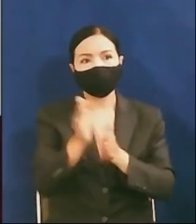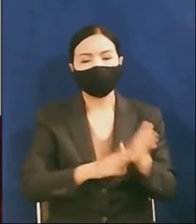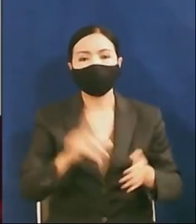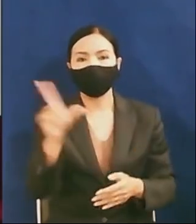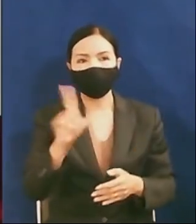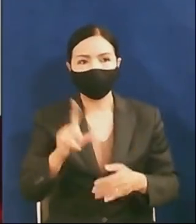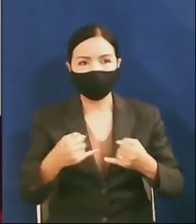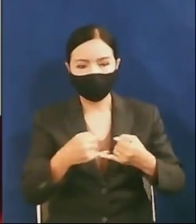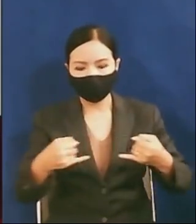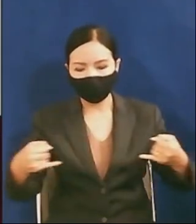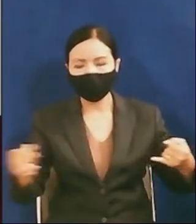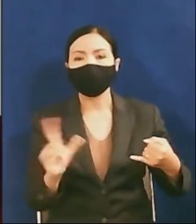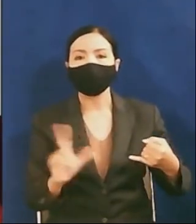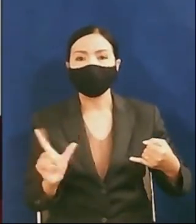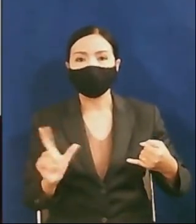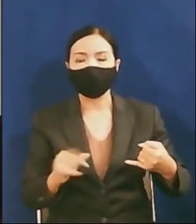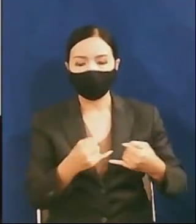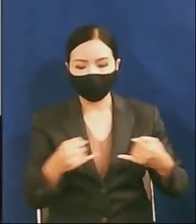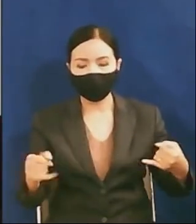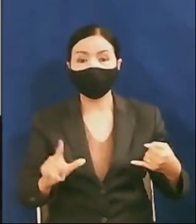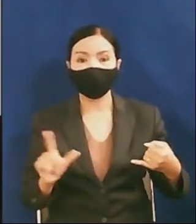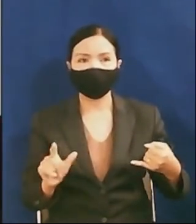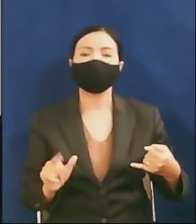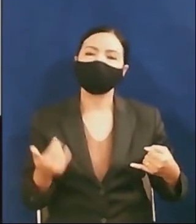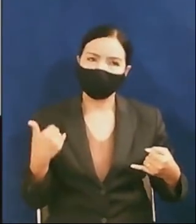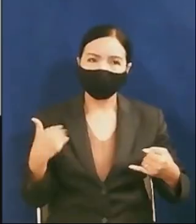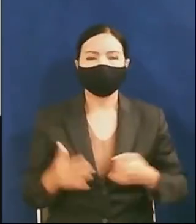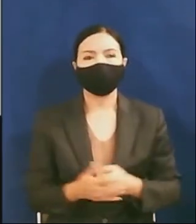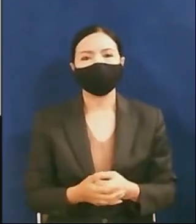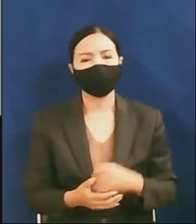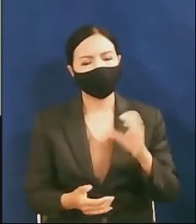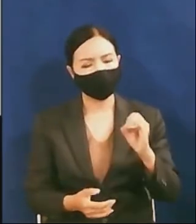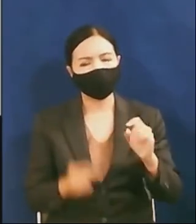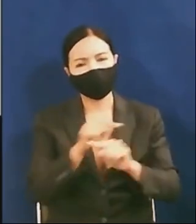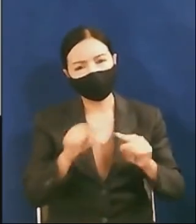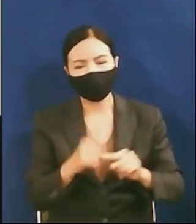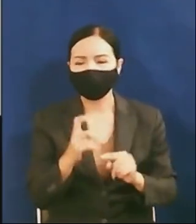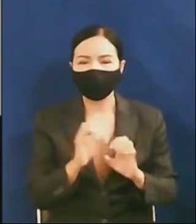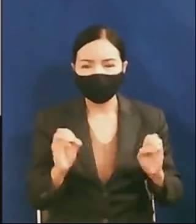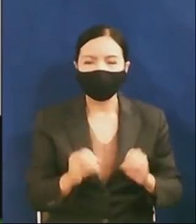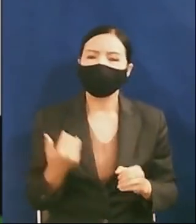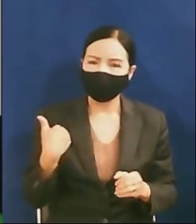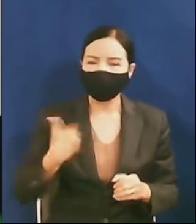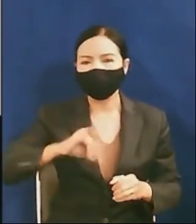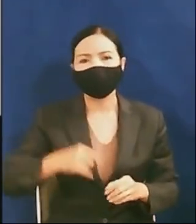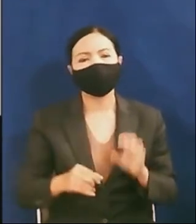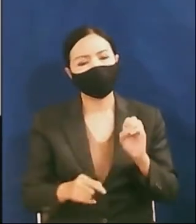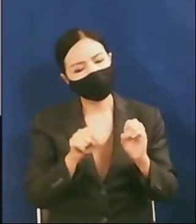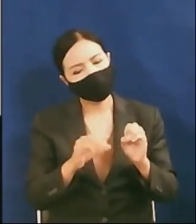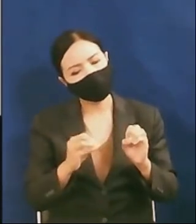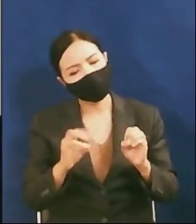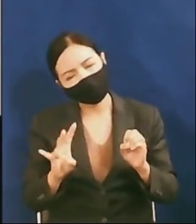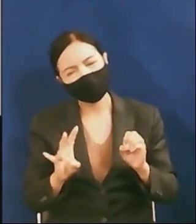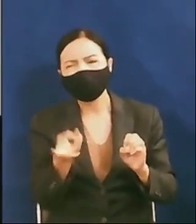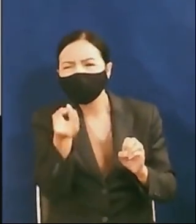ๆนะครับแตะเส้น0เลยนะครับก็มีบางเดือนก็เป็น 0% ไม่มีเสียชีวิตเลยบางเดือนก็ 0.07 ต่ำม